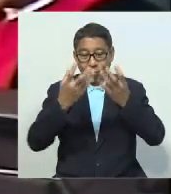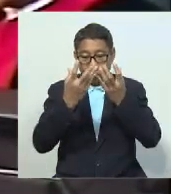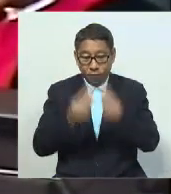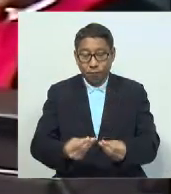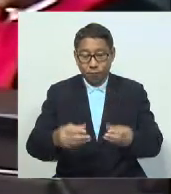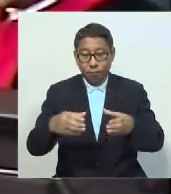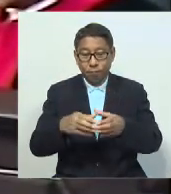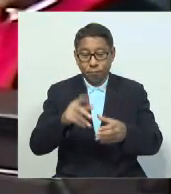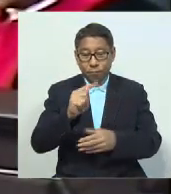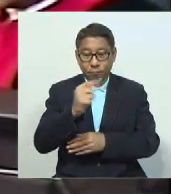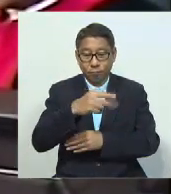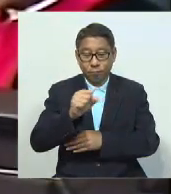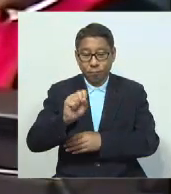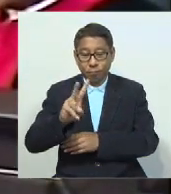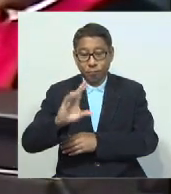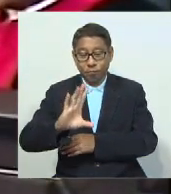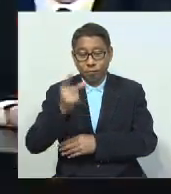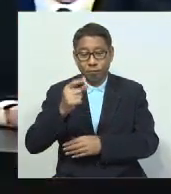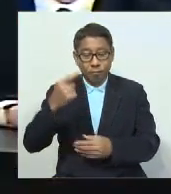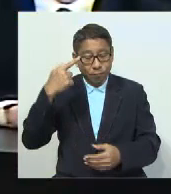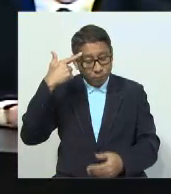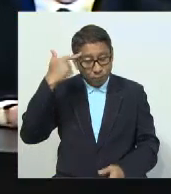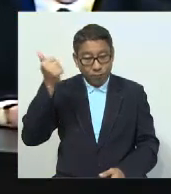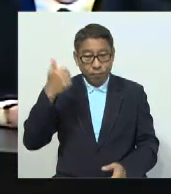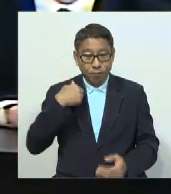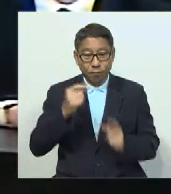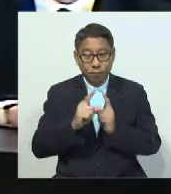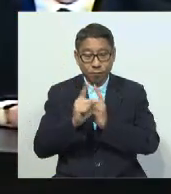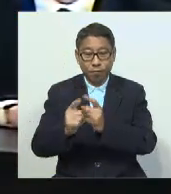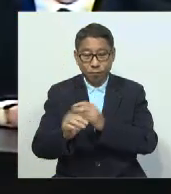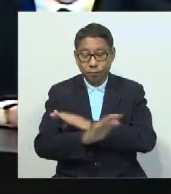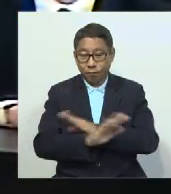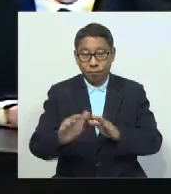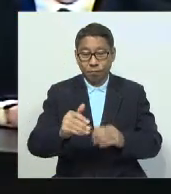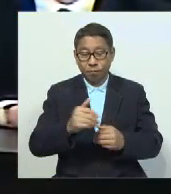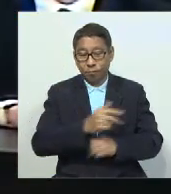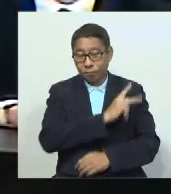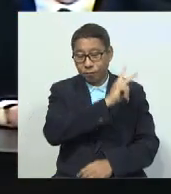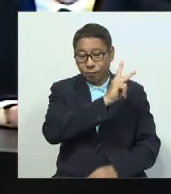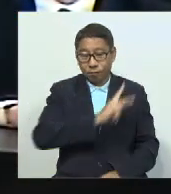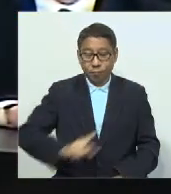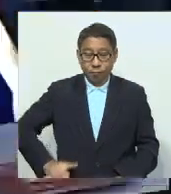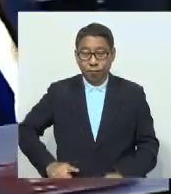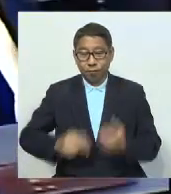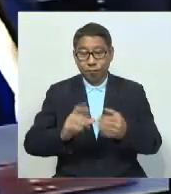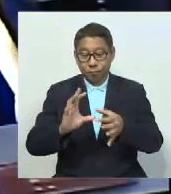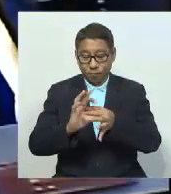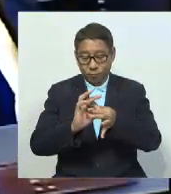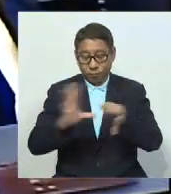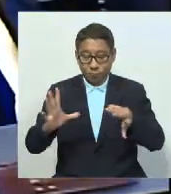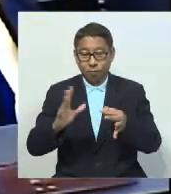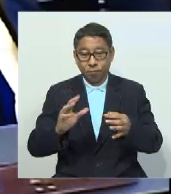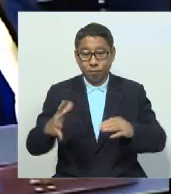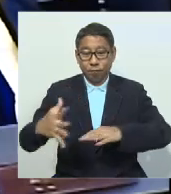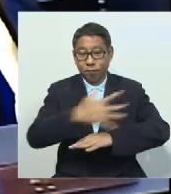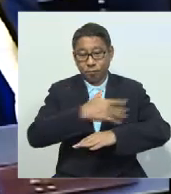ให้ยุบพรรคไทยรักษาชาติเหตุผลหลักคือเพราะว่าตามหลักการแล้วไม่สามารถนำสถาบันพระมหากษัตริย์มาข้องเกี่ยวกับการเมื